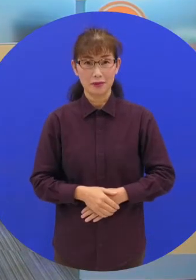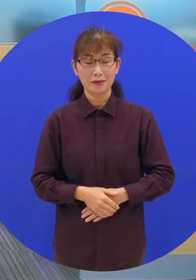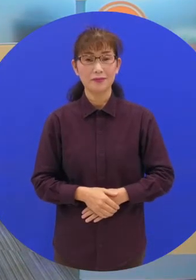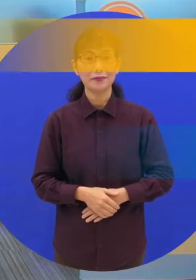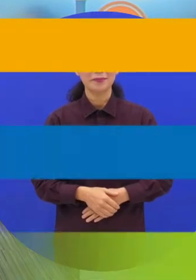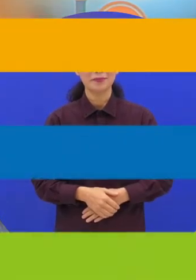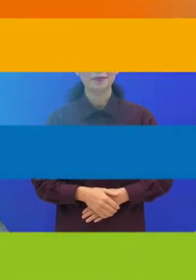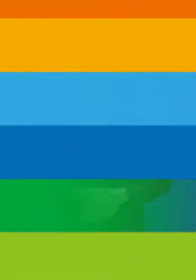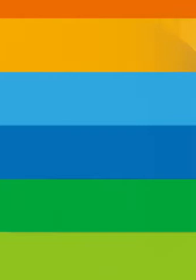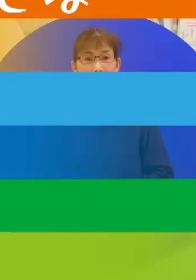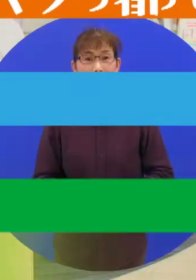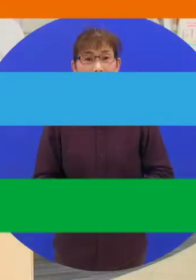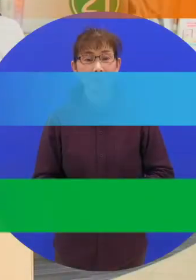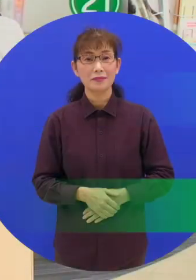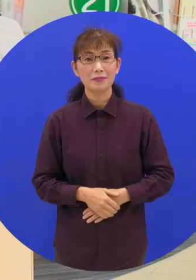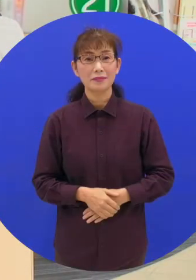ました。